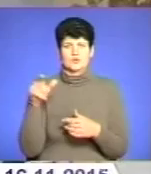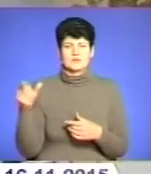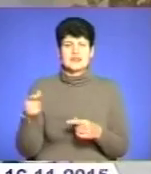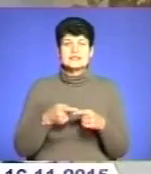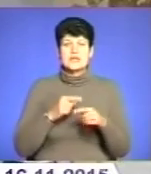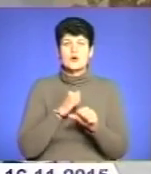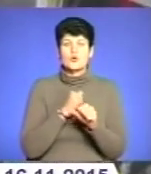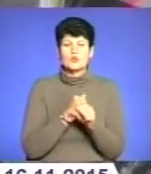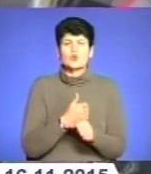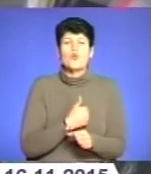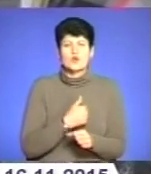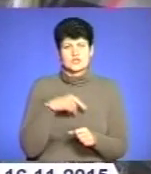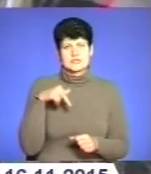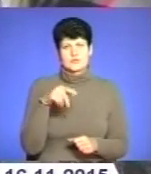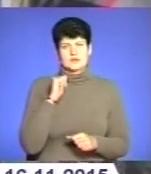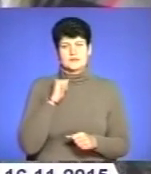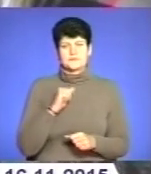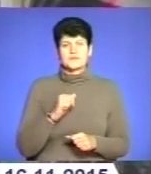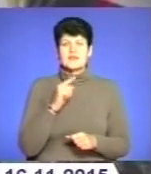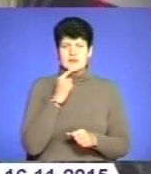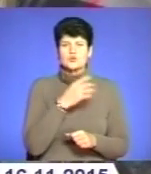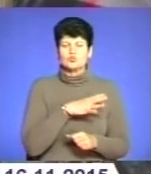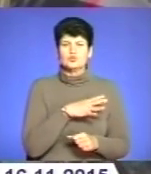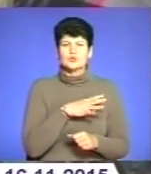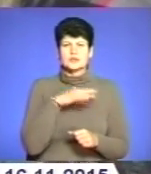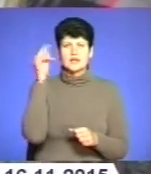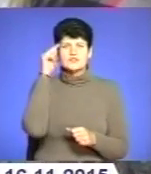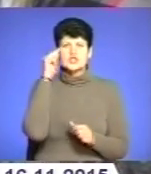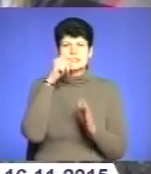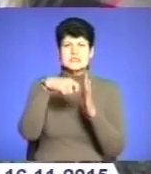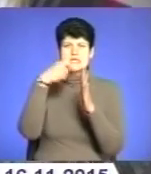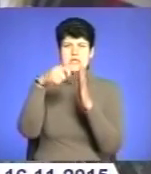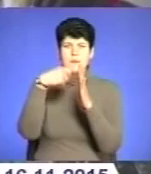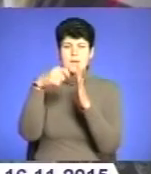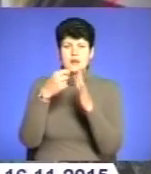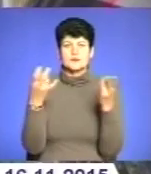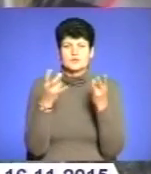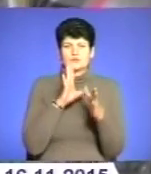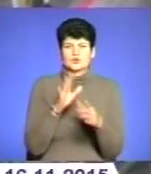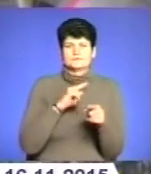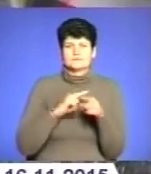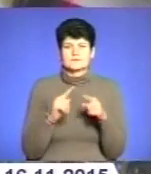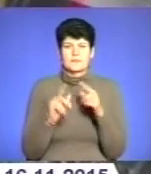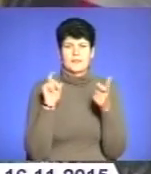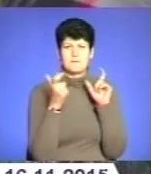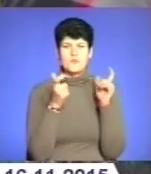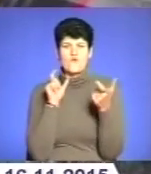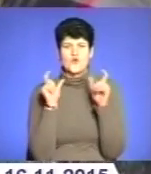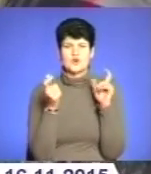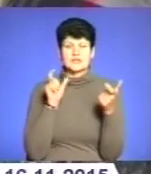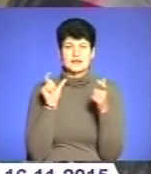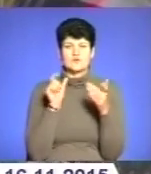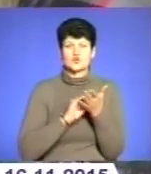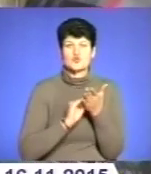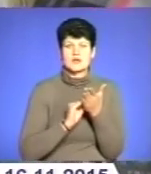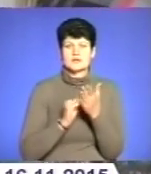яку хочеться ходити. Важко було навчитися знімати, тому що потрібно бути і оперативним, і поворотким, і з